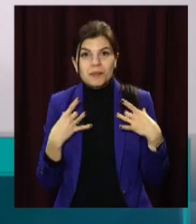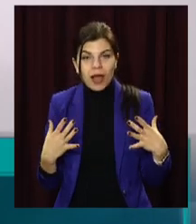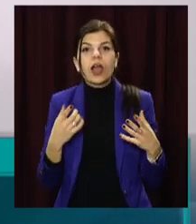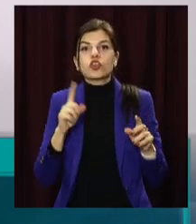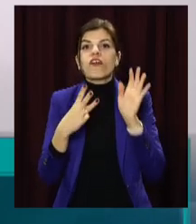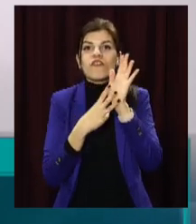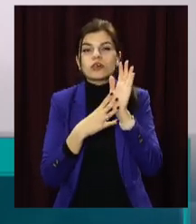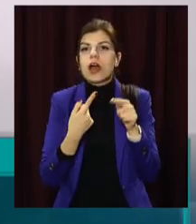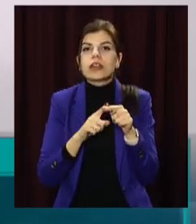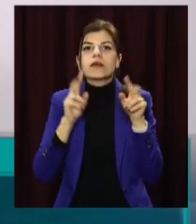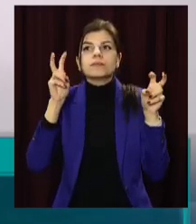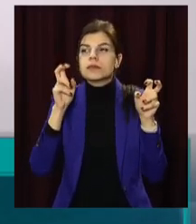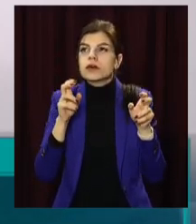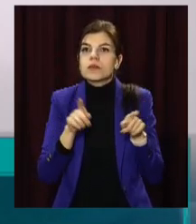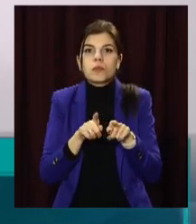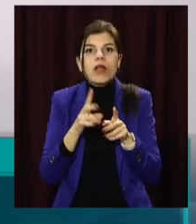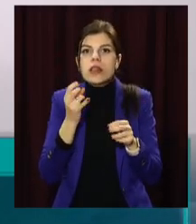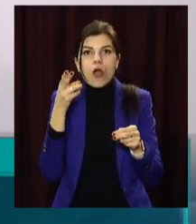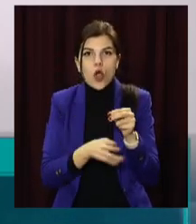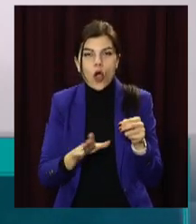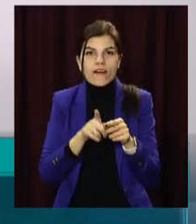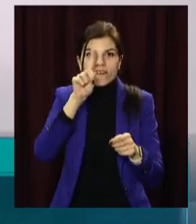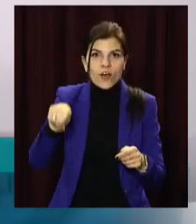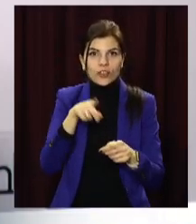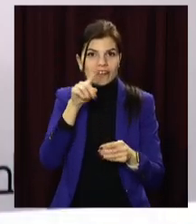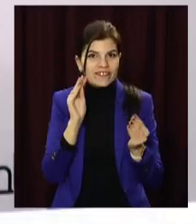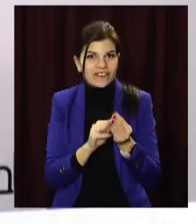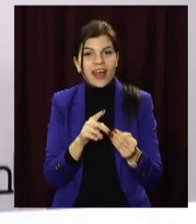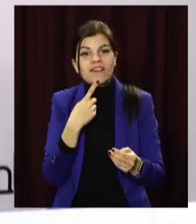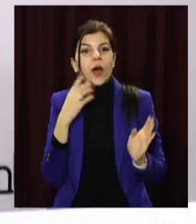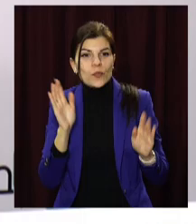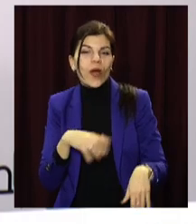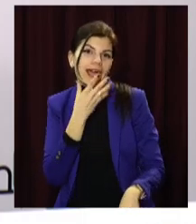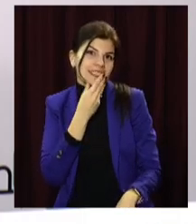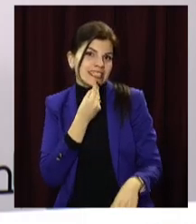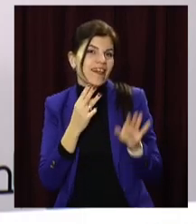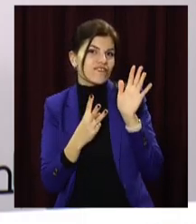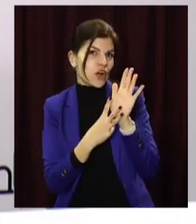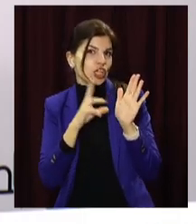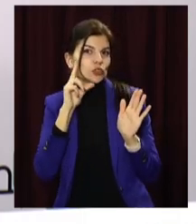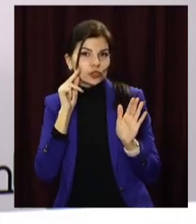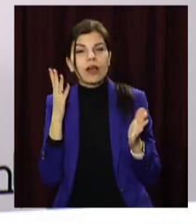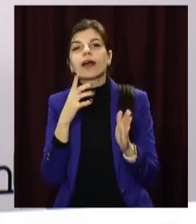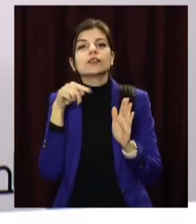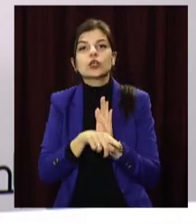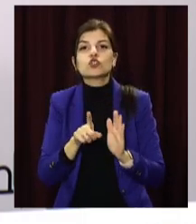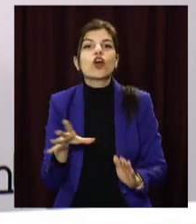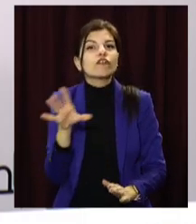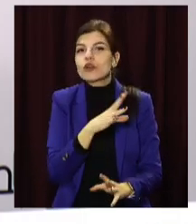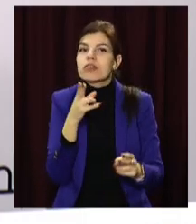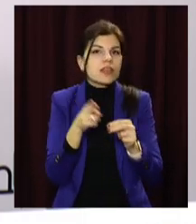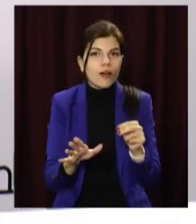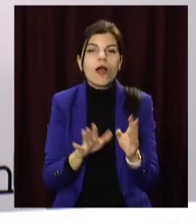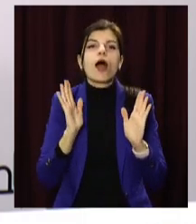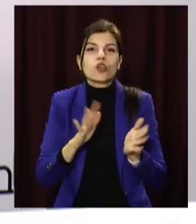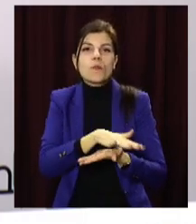Оскільки жінок в українській літературі Придніпров'я чимало, ми вирішили, нехай буде красива така цифра 8, яка означає, що все не закінчується,